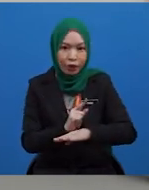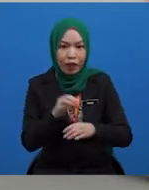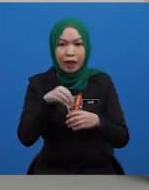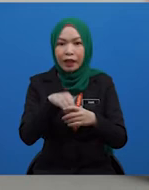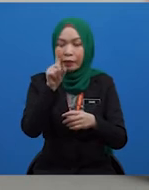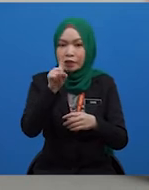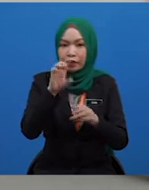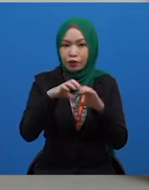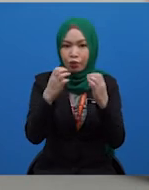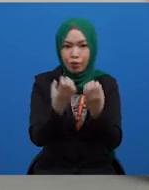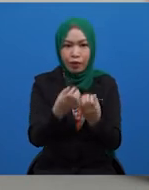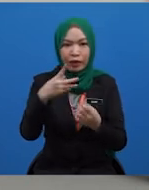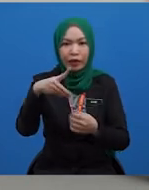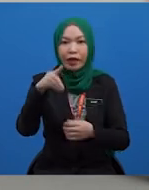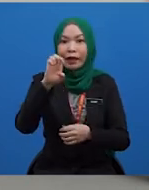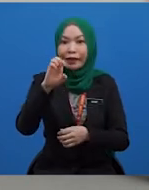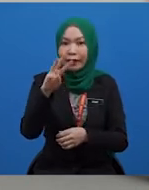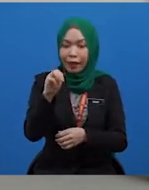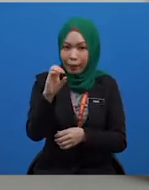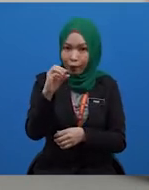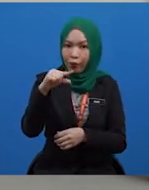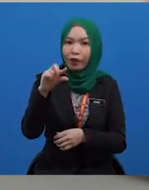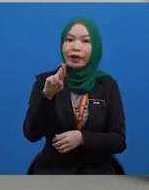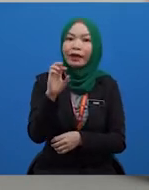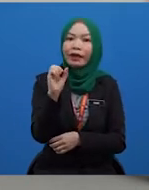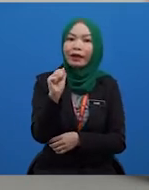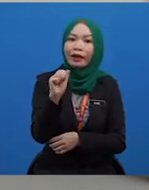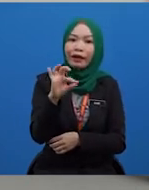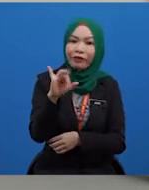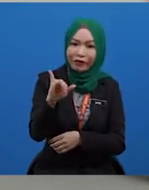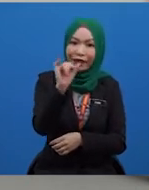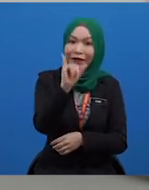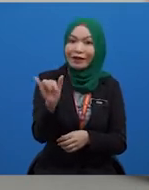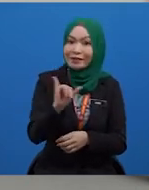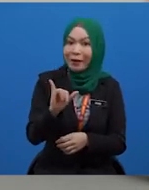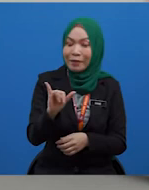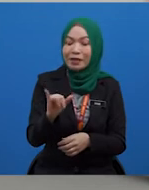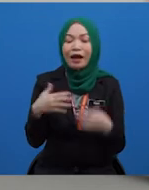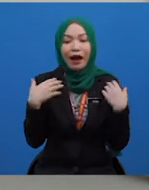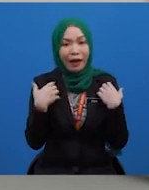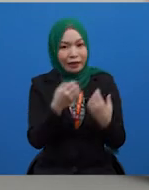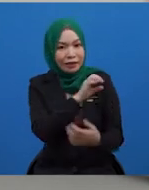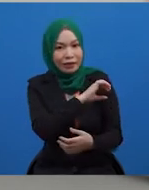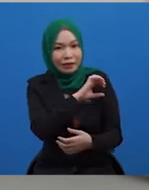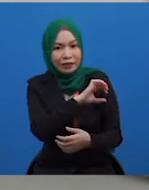mana mempunyai ciri-ciri psikografi yang sangat berbeza.